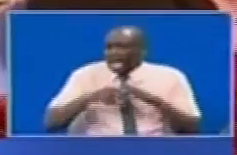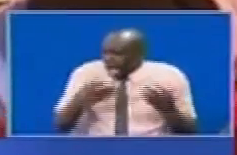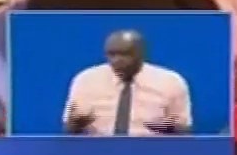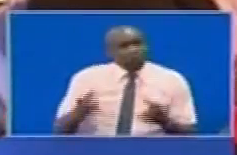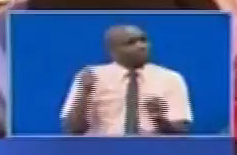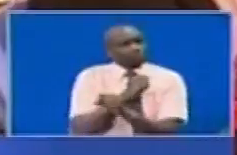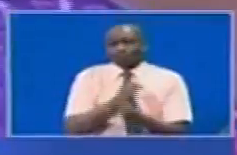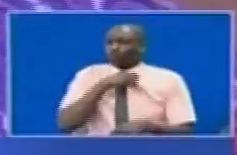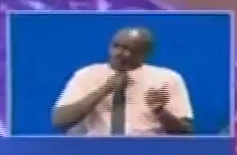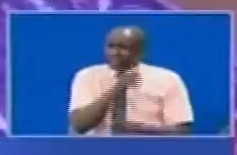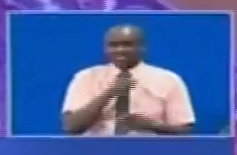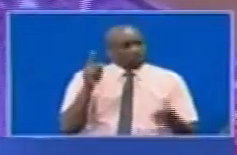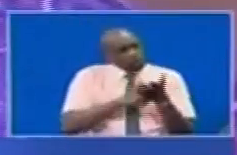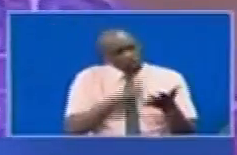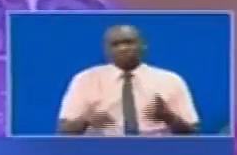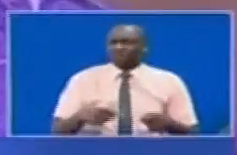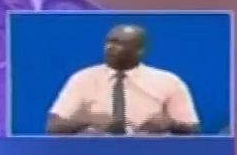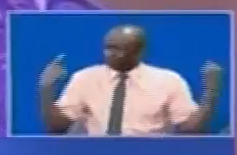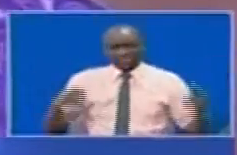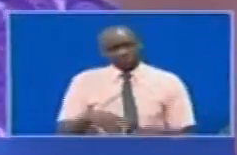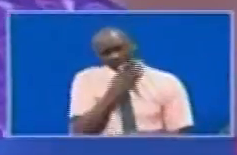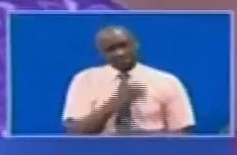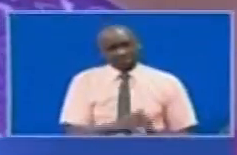business. That is contrary.